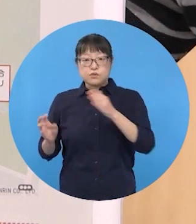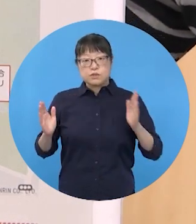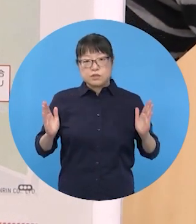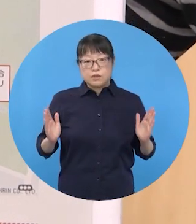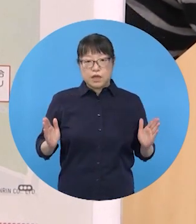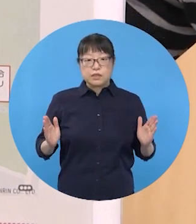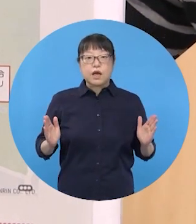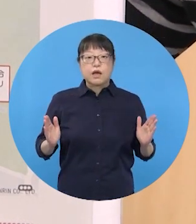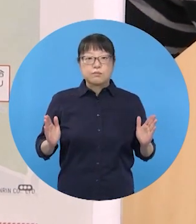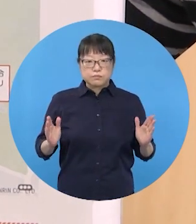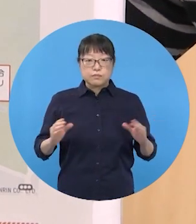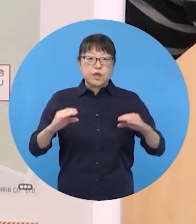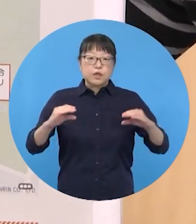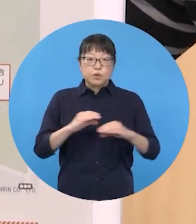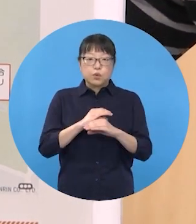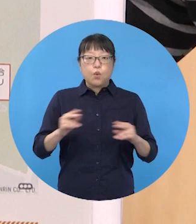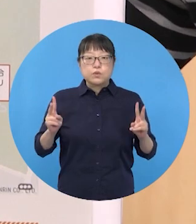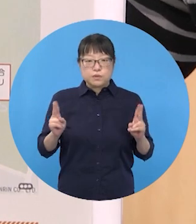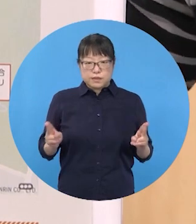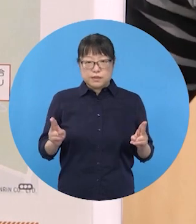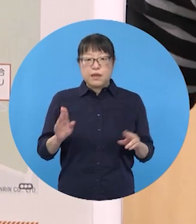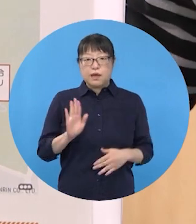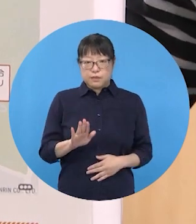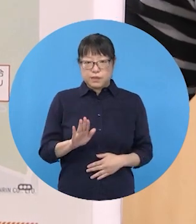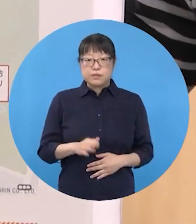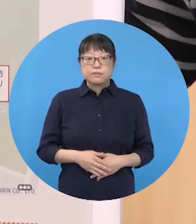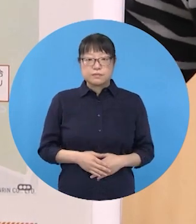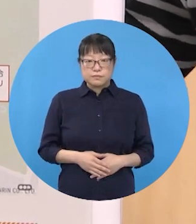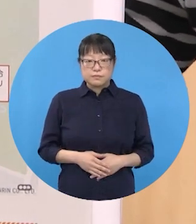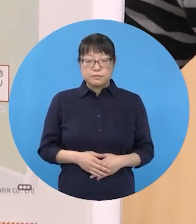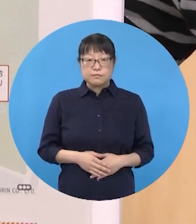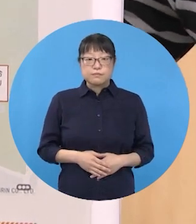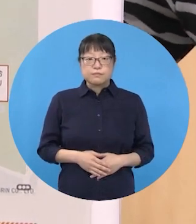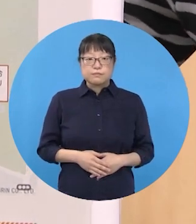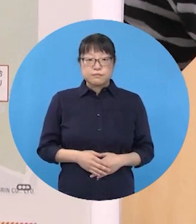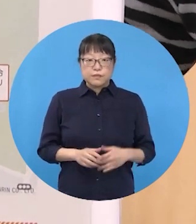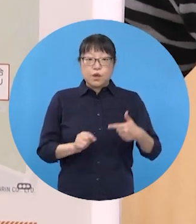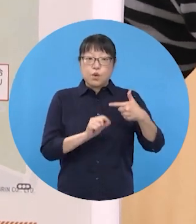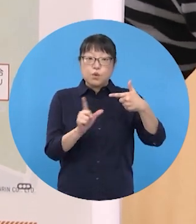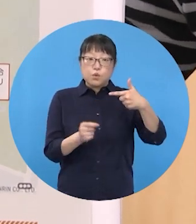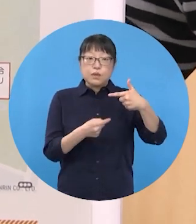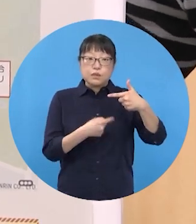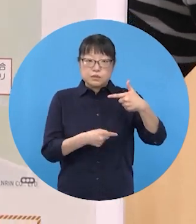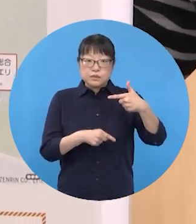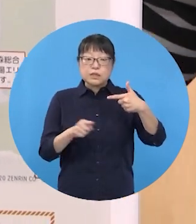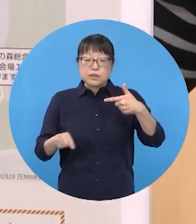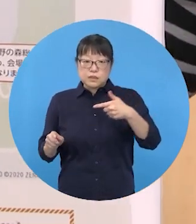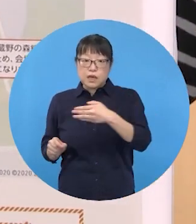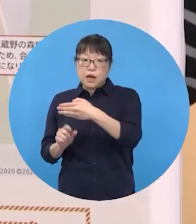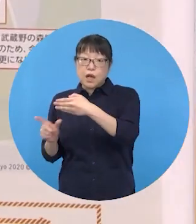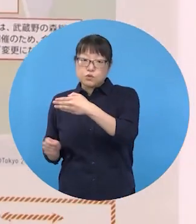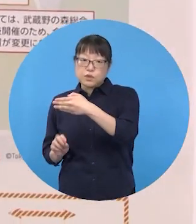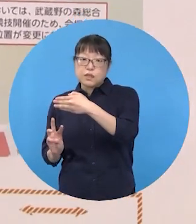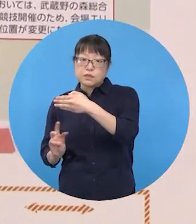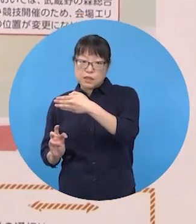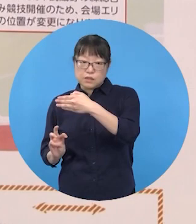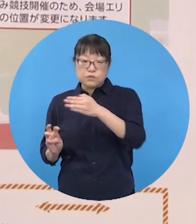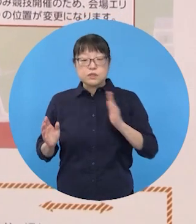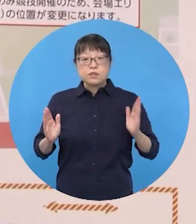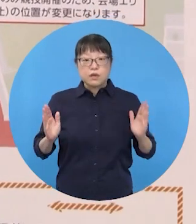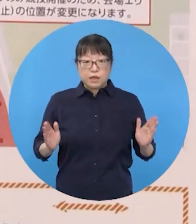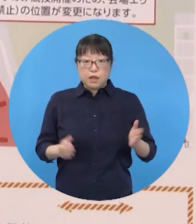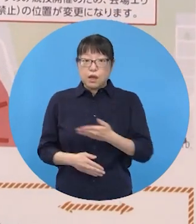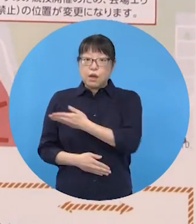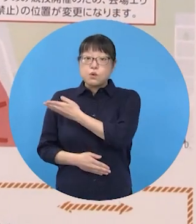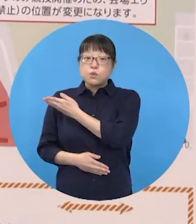、場所によって規制の日時が異なります。まずは6月1日から9月30日、武蔵野の